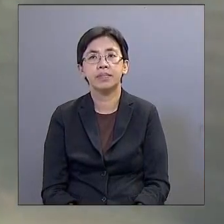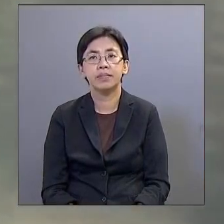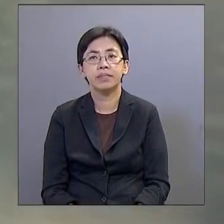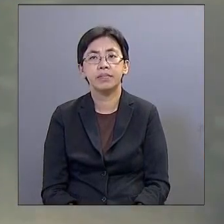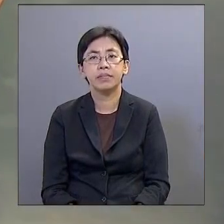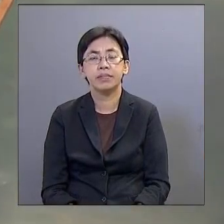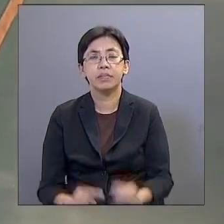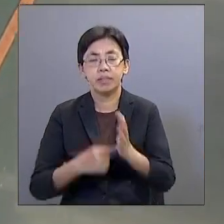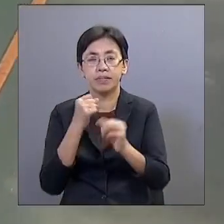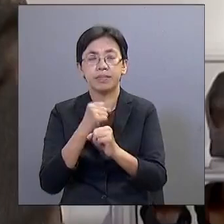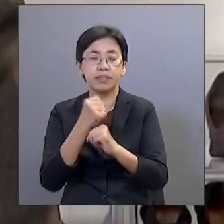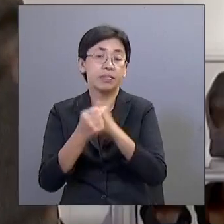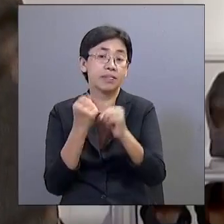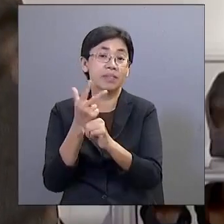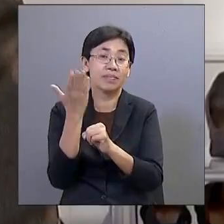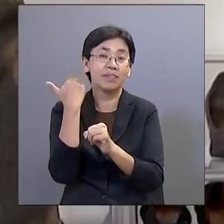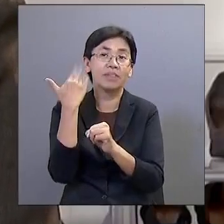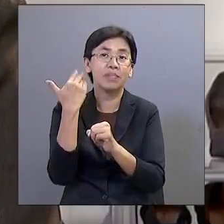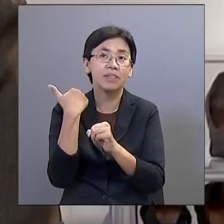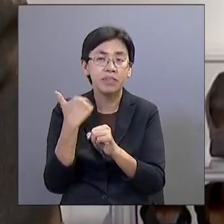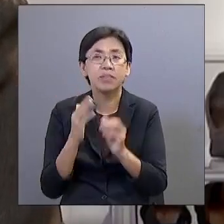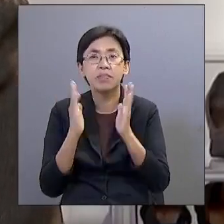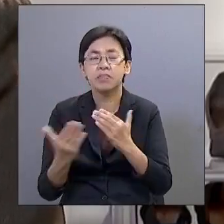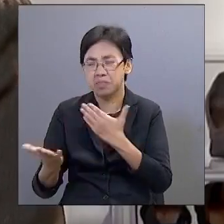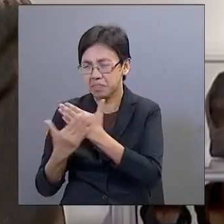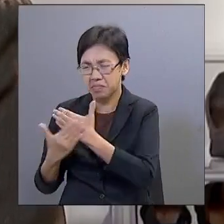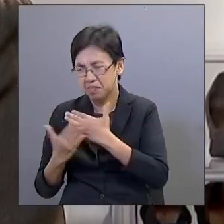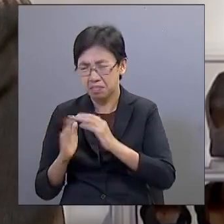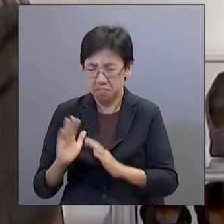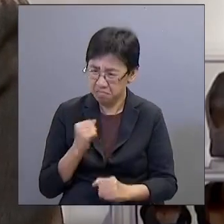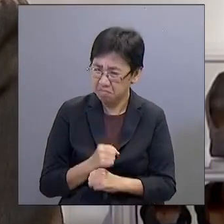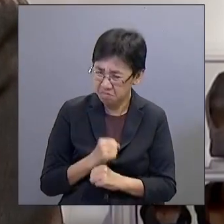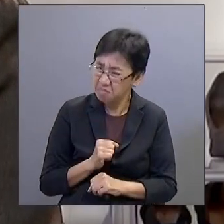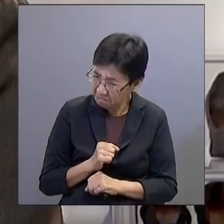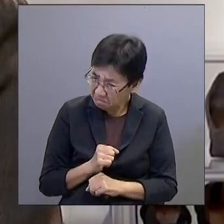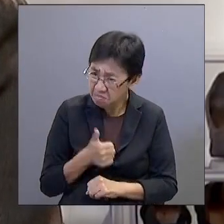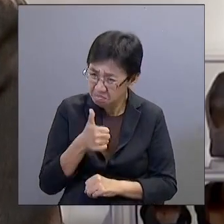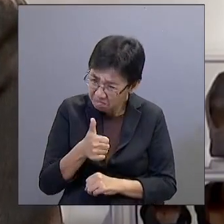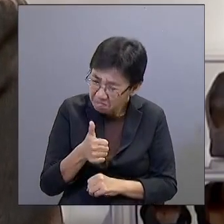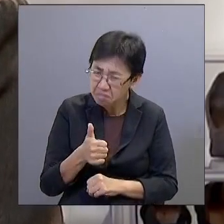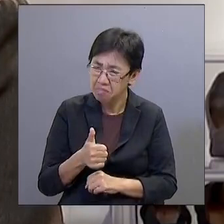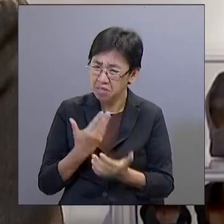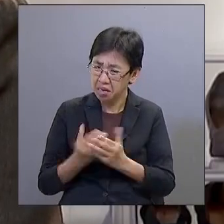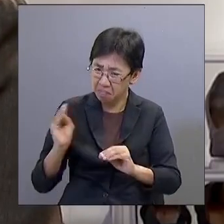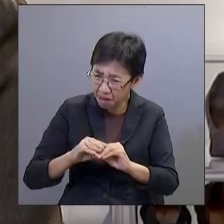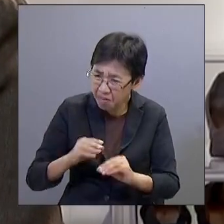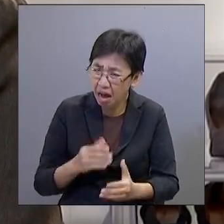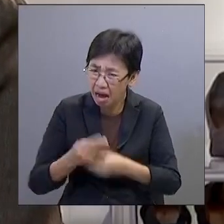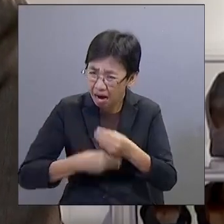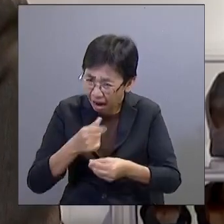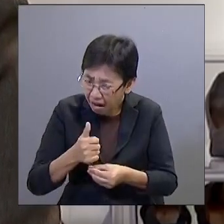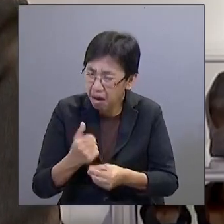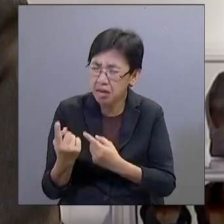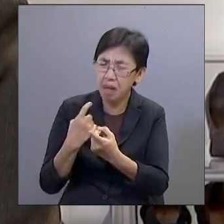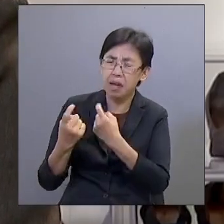เมื่อสัก3ปีที่แล้วเนาะพี่ก็จะมีคนท้วงพี่หลายคนว่าต้องทำหรอจะดีหรอต้นทุนเพิ่มนะจะขายได้ไหมอะไรอย่างเ